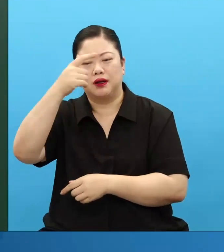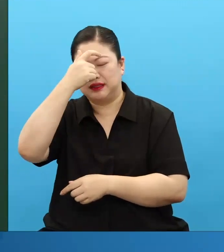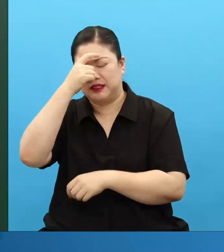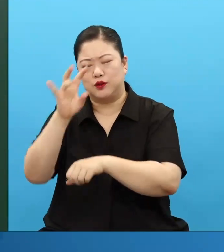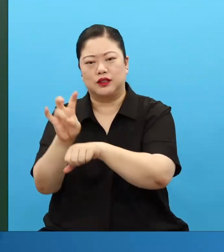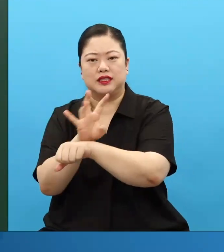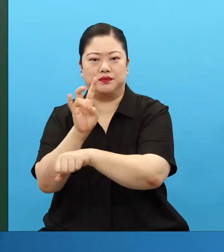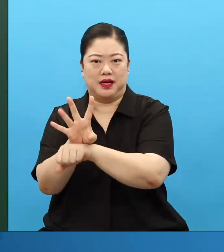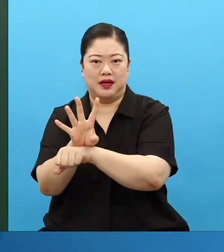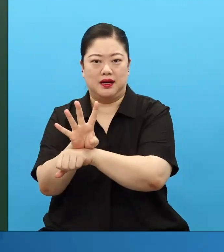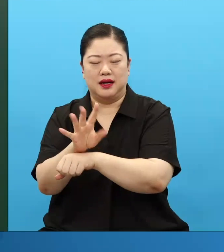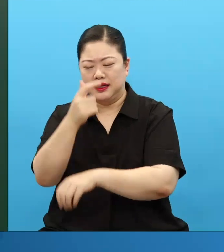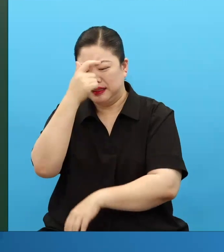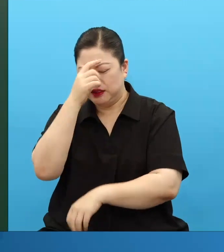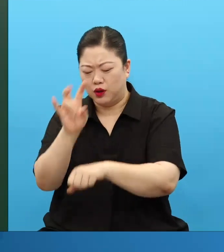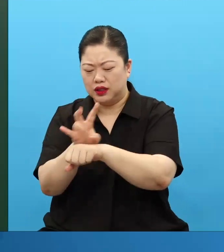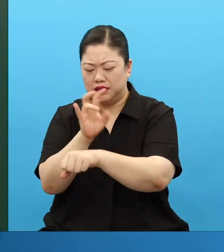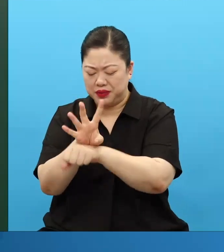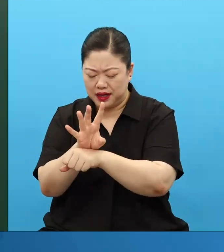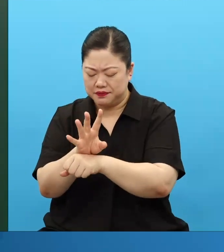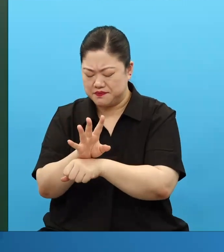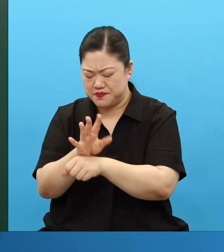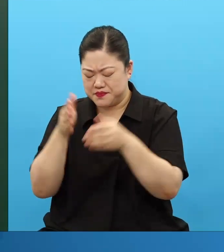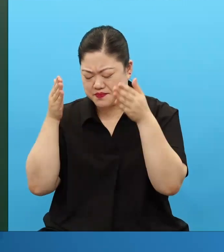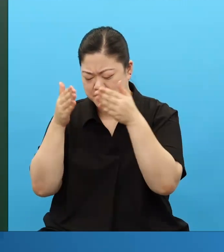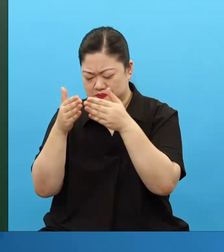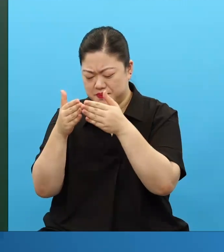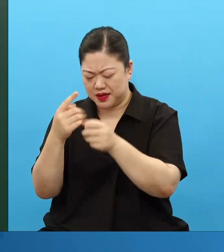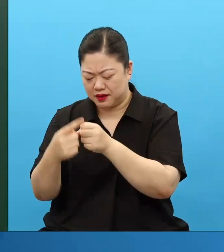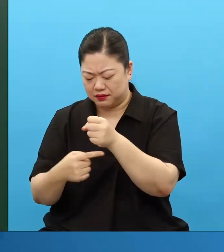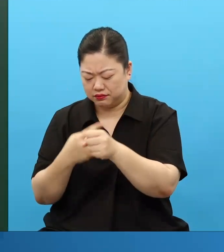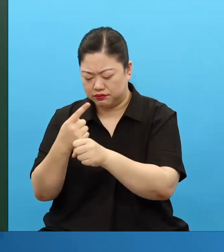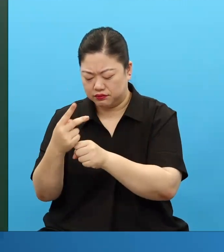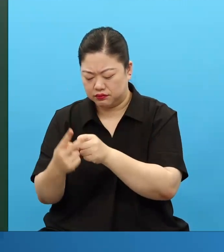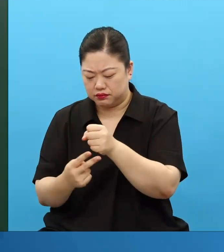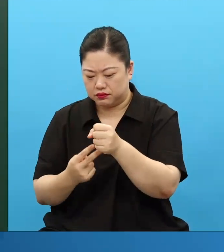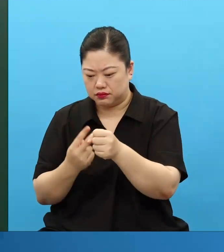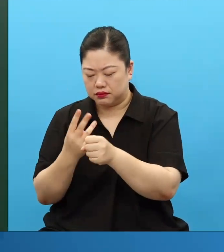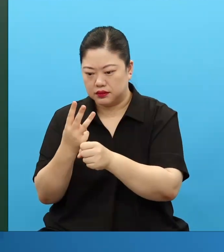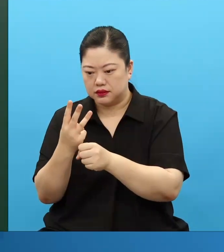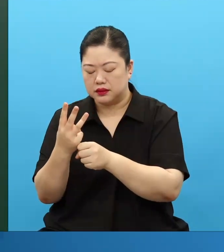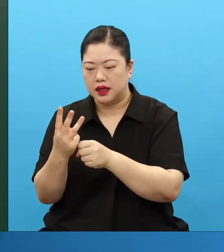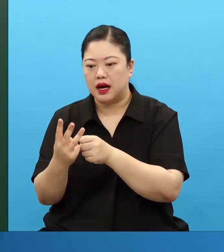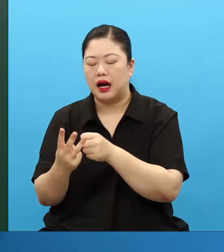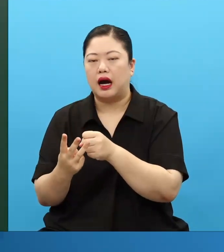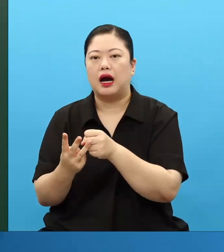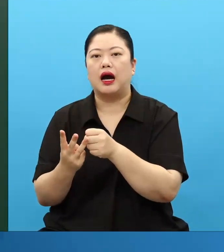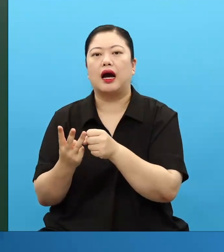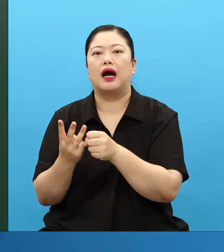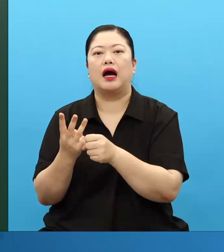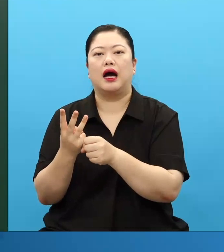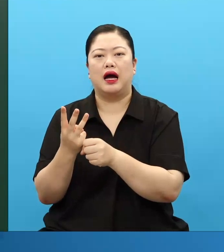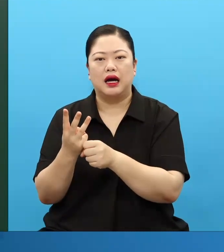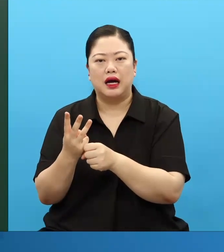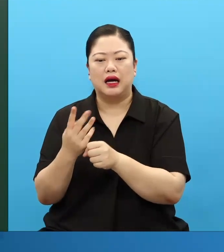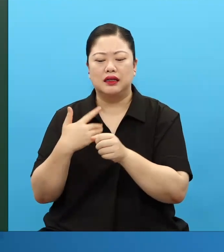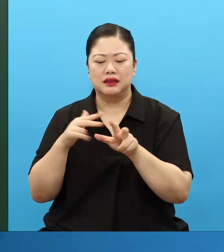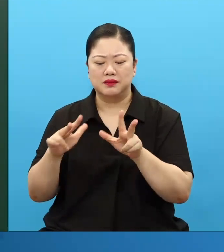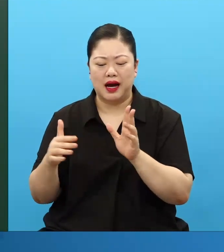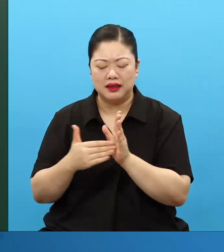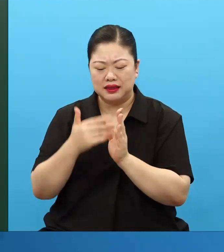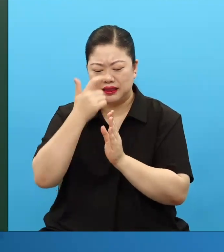아무것도 없는데 That God intentionally wanted me to understand and learn that. Think about it. I could have gone to a very large church, but the church I went to had nothing. We had no money, no power. 하루